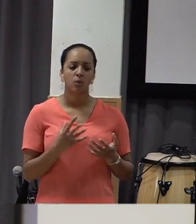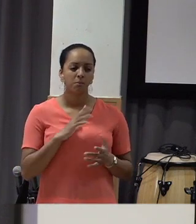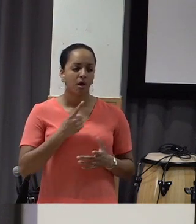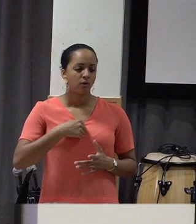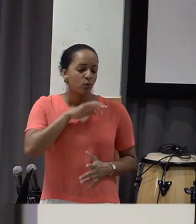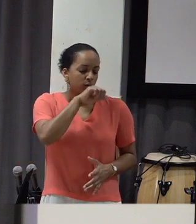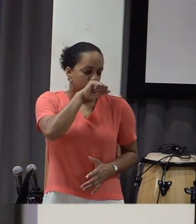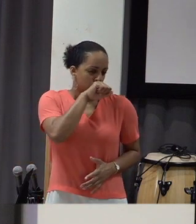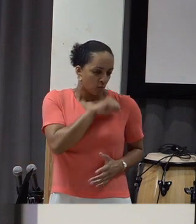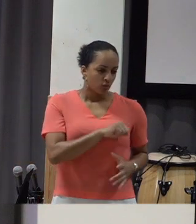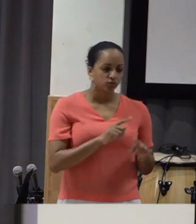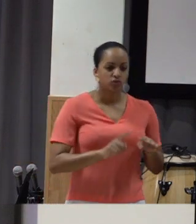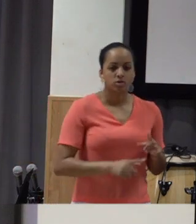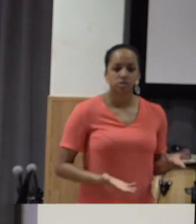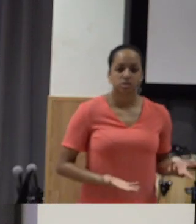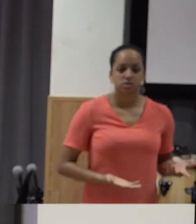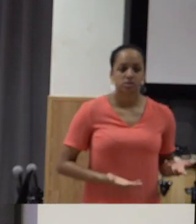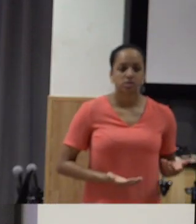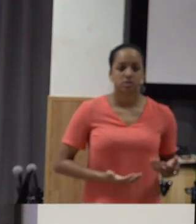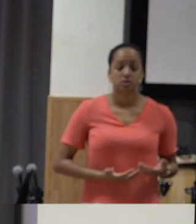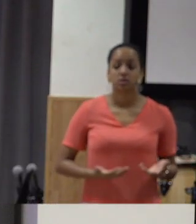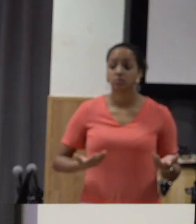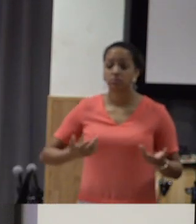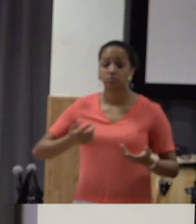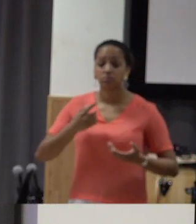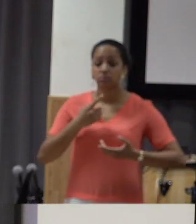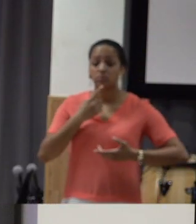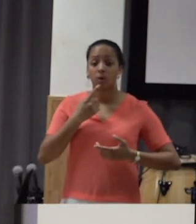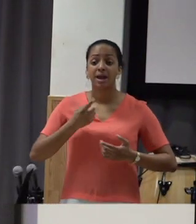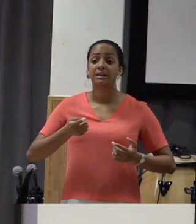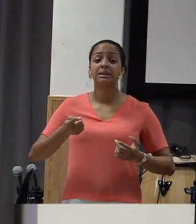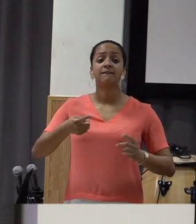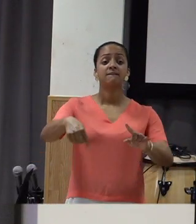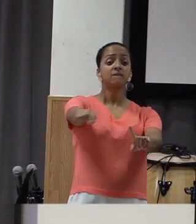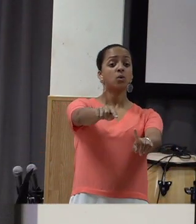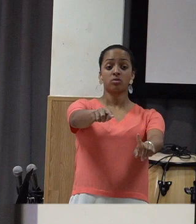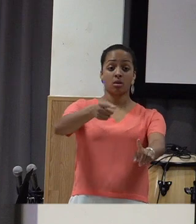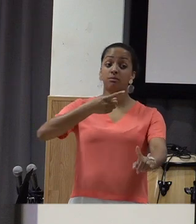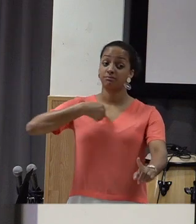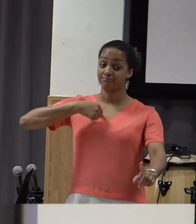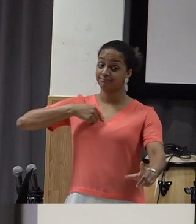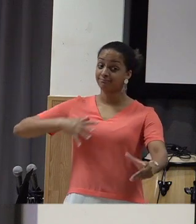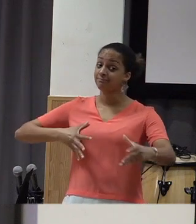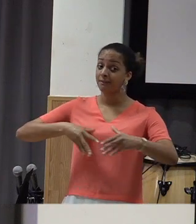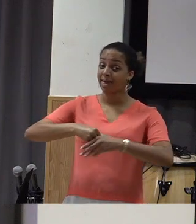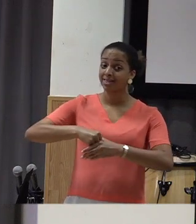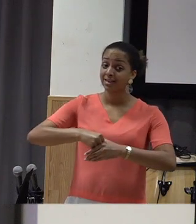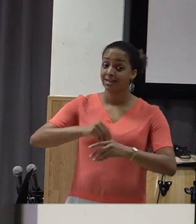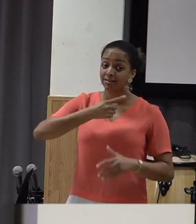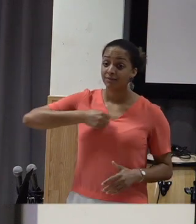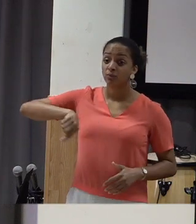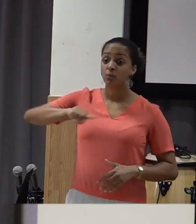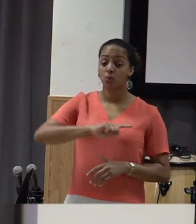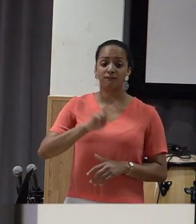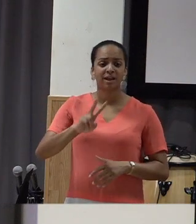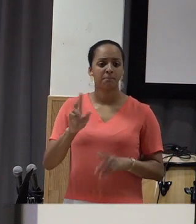Certains parmi nous, je n'ai pas dit parmi vous, j'ai dit parmi nous, certains parmi nous ont le sang chaud, comme on dit. Et les